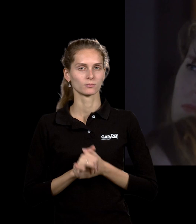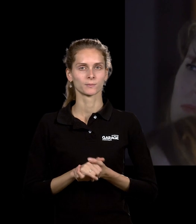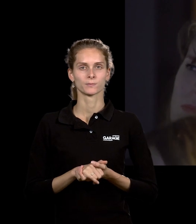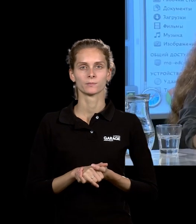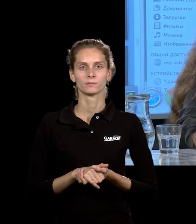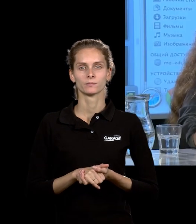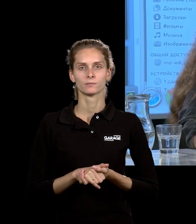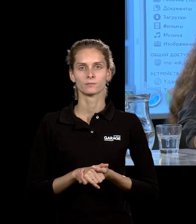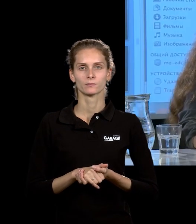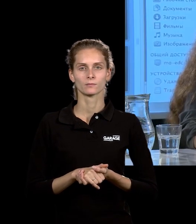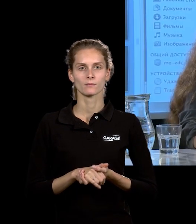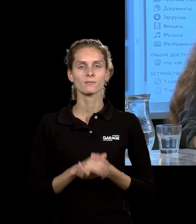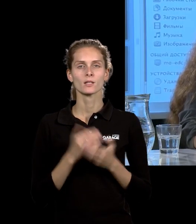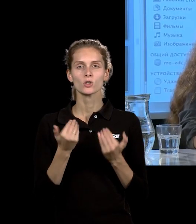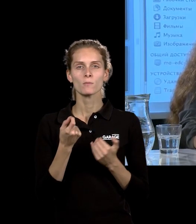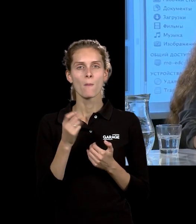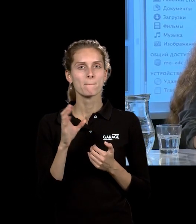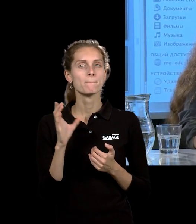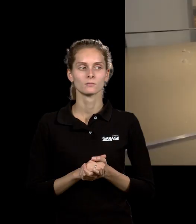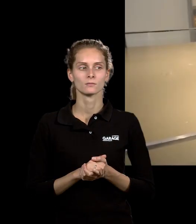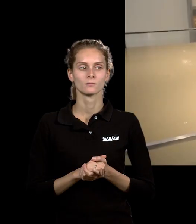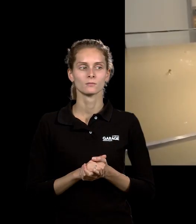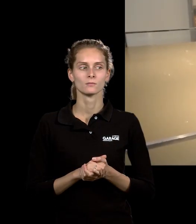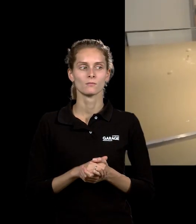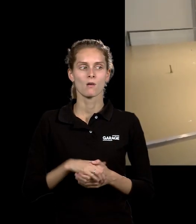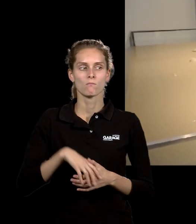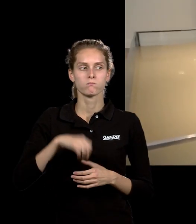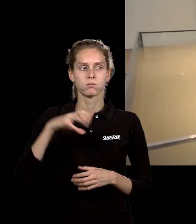сейчас мы тоже послушаем немножко грязи.